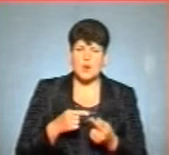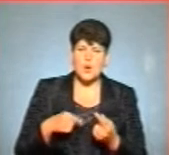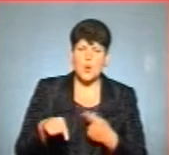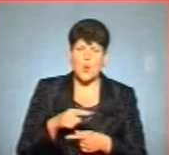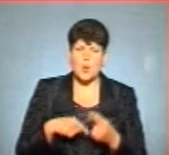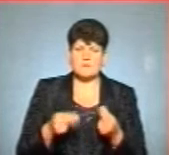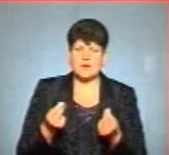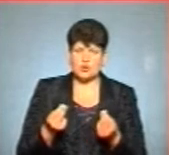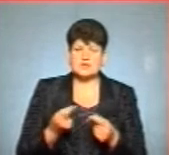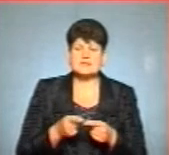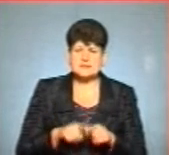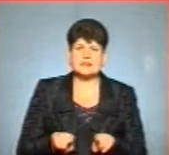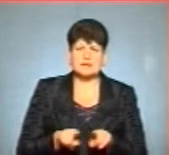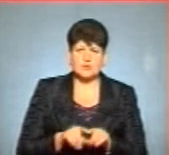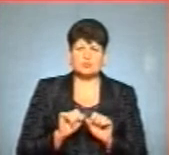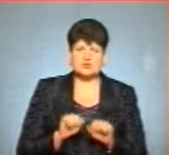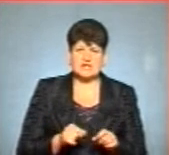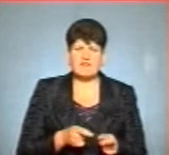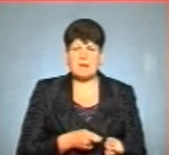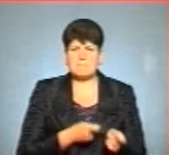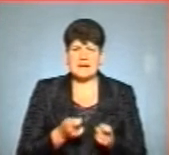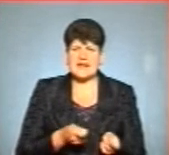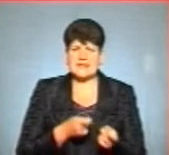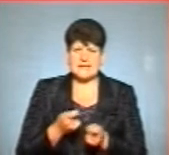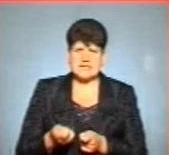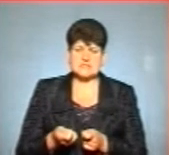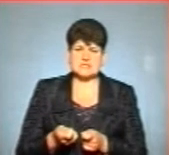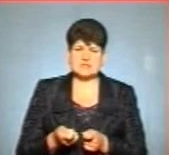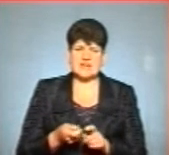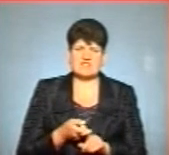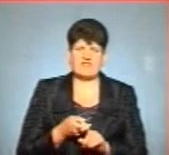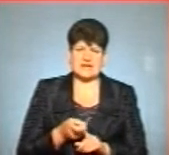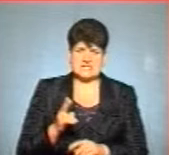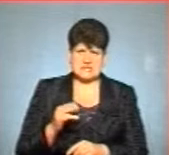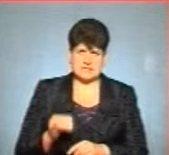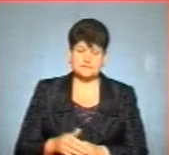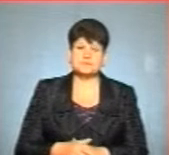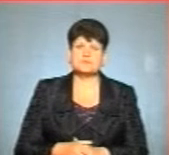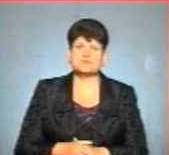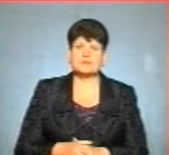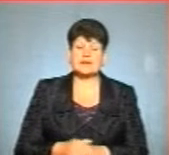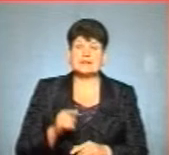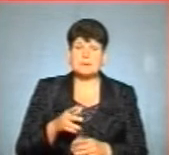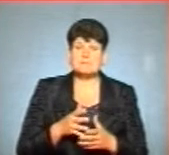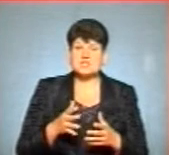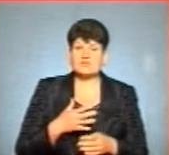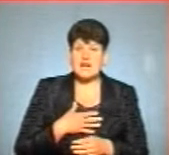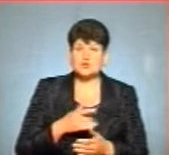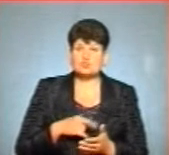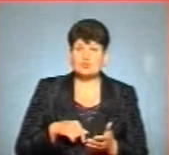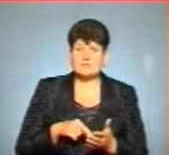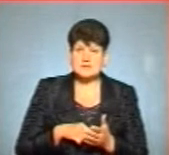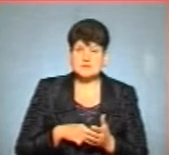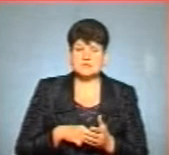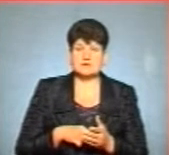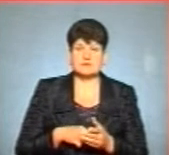теж можливість перенесення тим чи іншим шляхом інфекції. Тим більше, що в нашому місті, в одному з